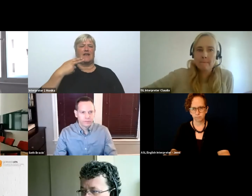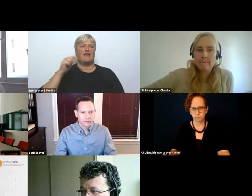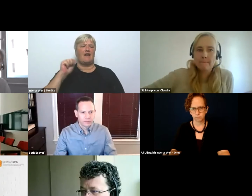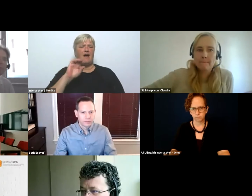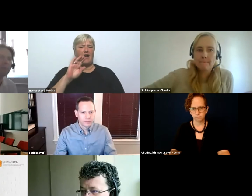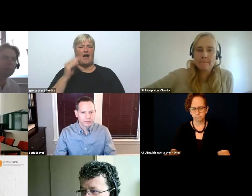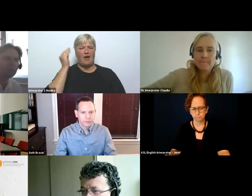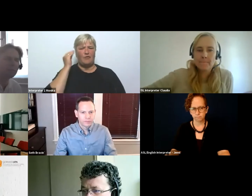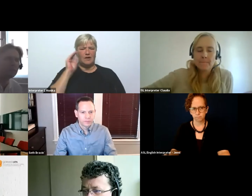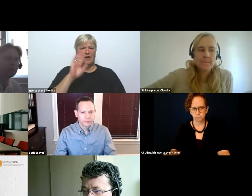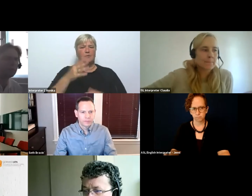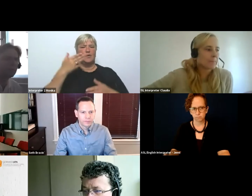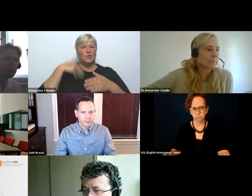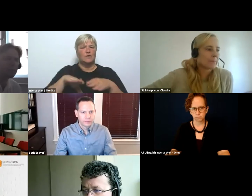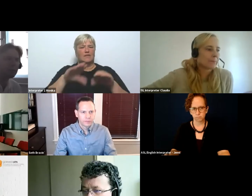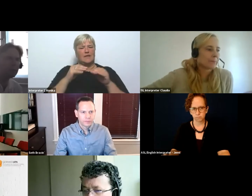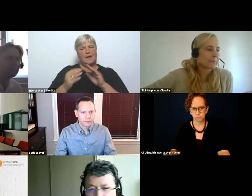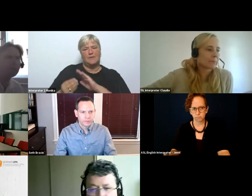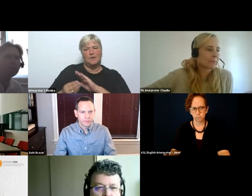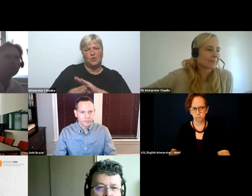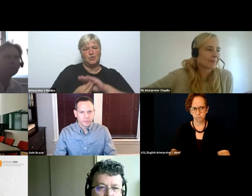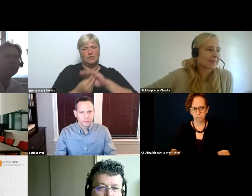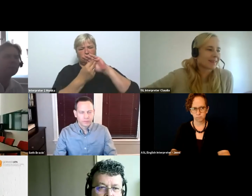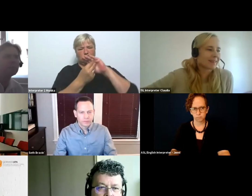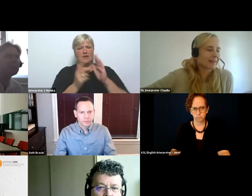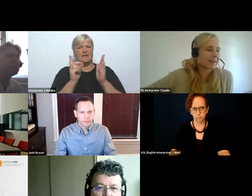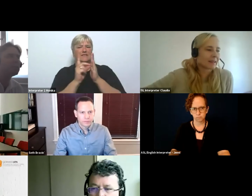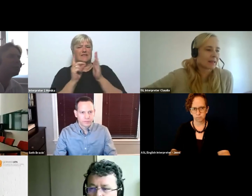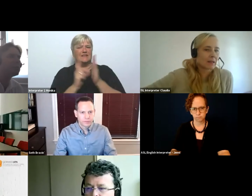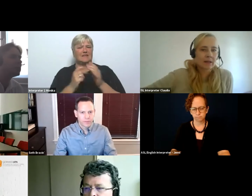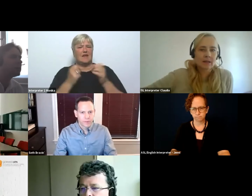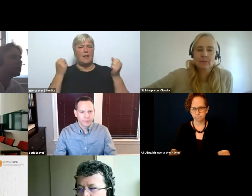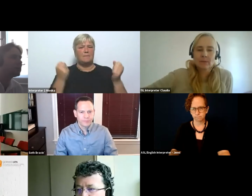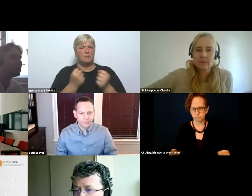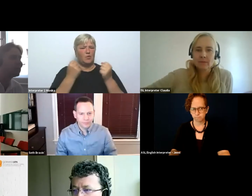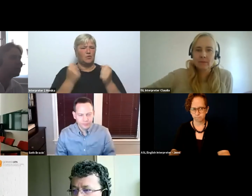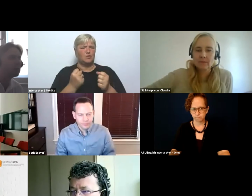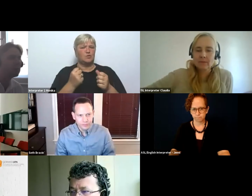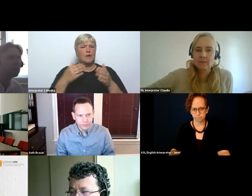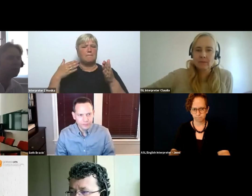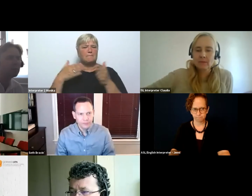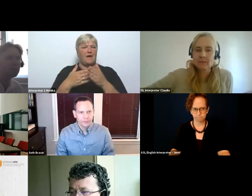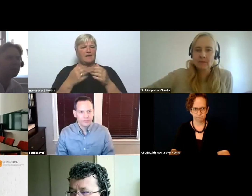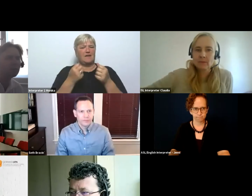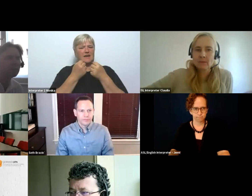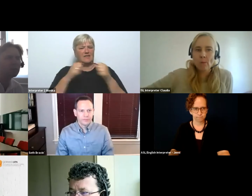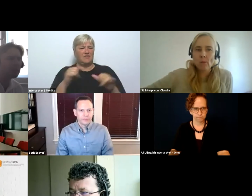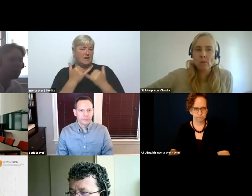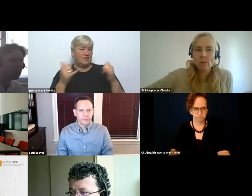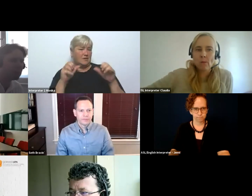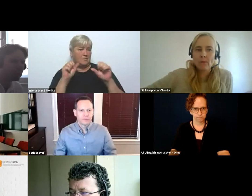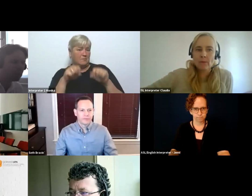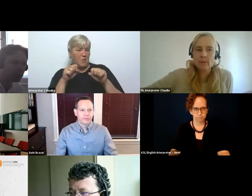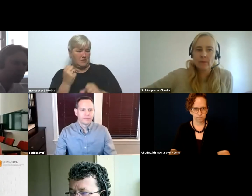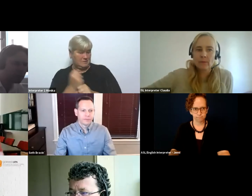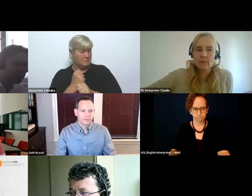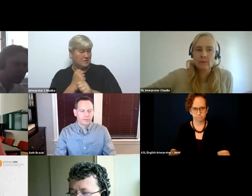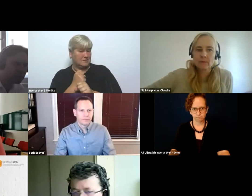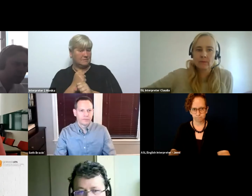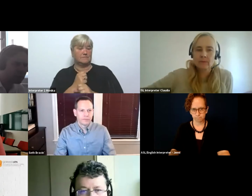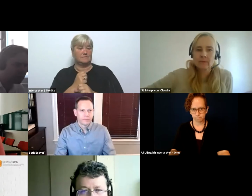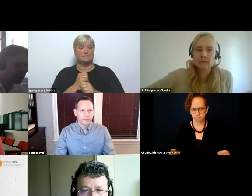zu unterstützen, digitale Produkte so barrierefrei wie möglich zu machen. Genau, also das wäre. Ja.